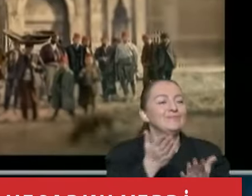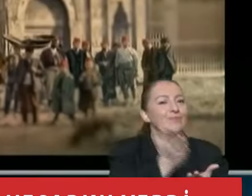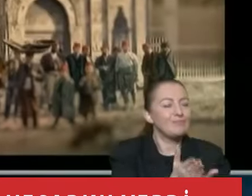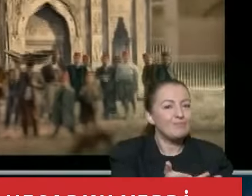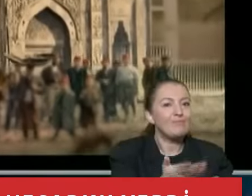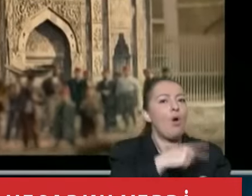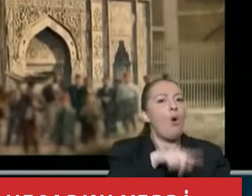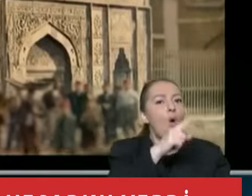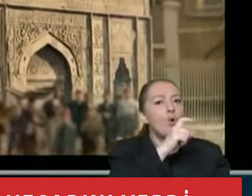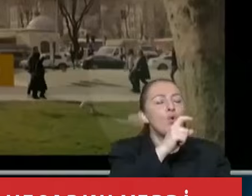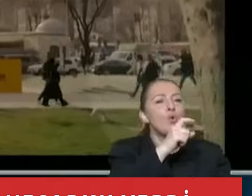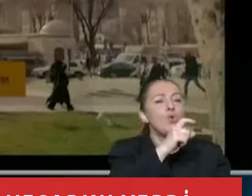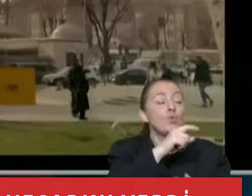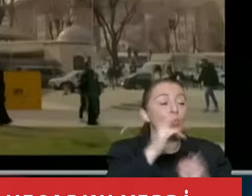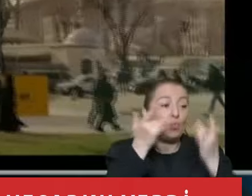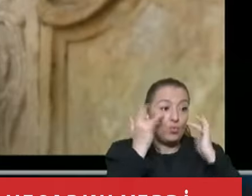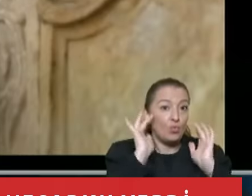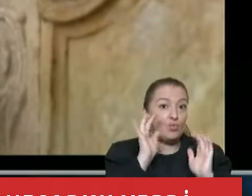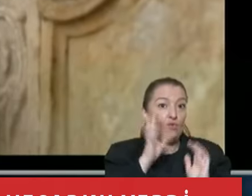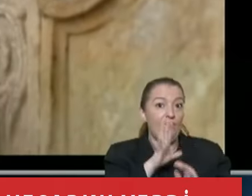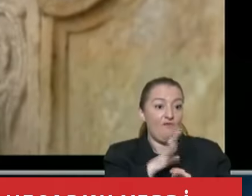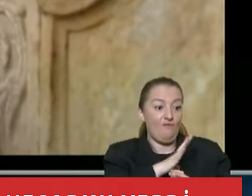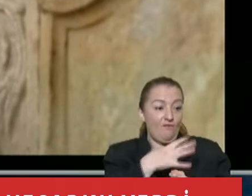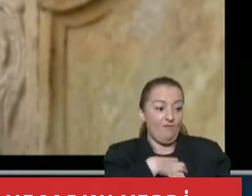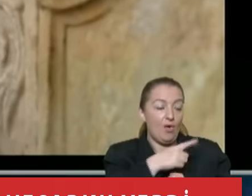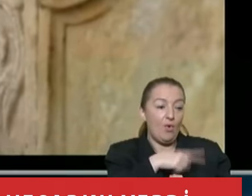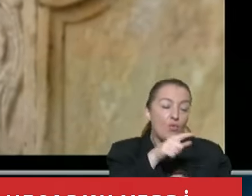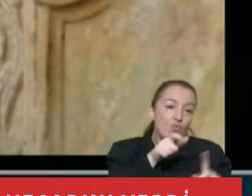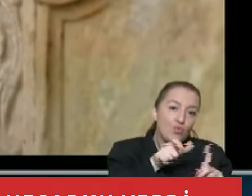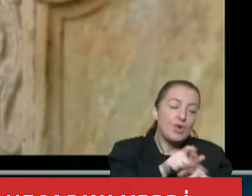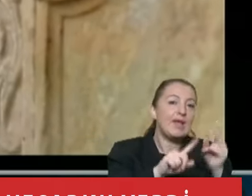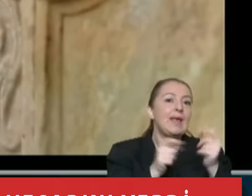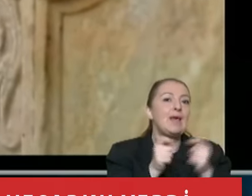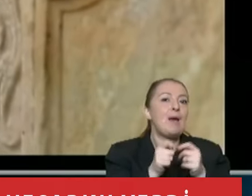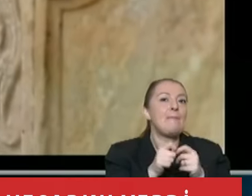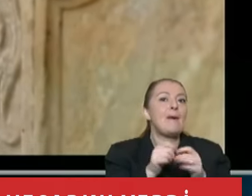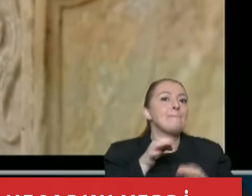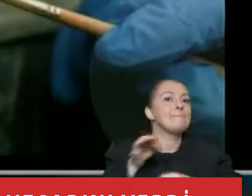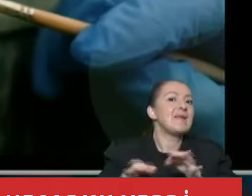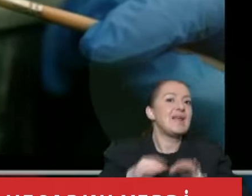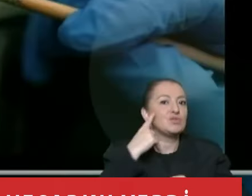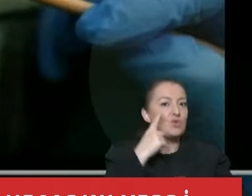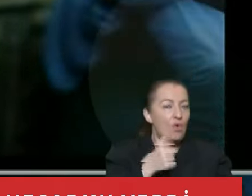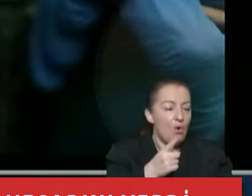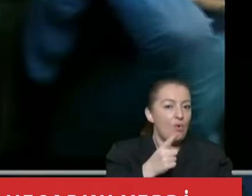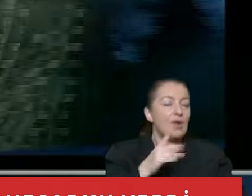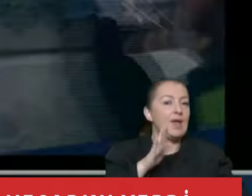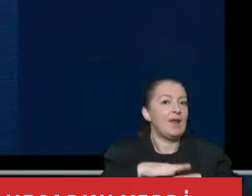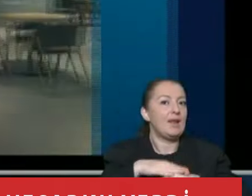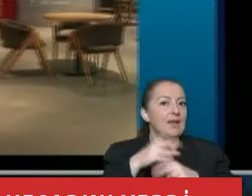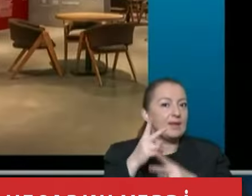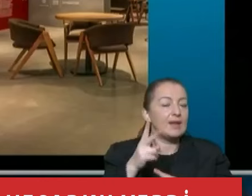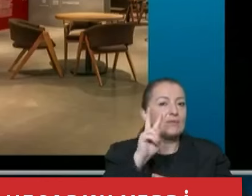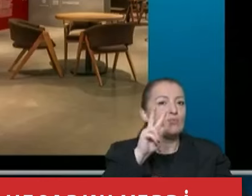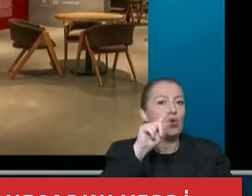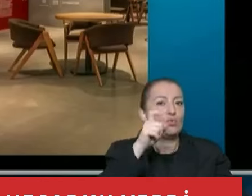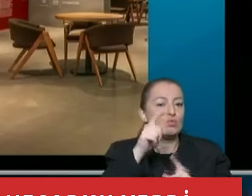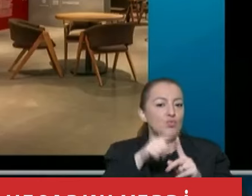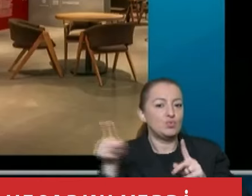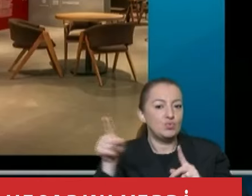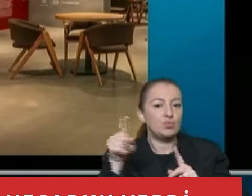koruma altına alındığı bir dönemi başardık yine İBB miras aracılığıyla 2019'dan bu yana 34 kamusal